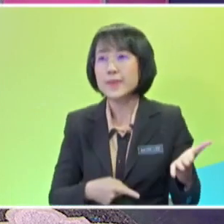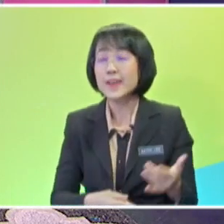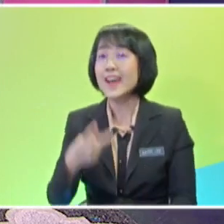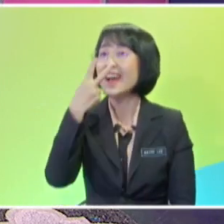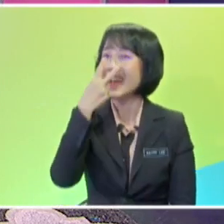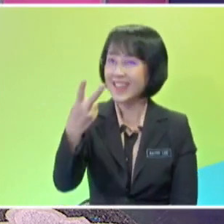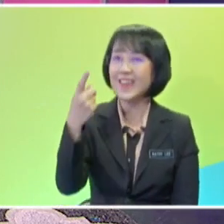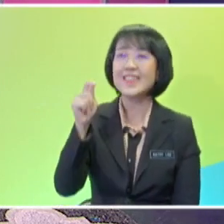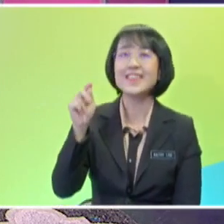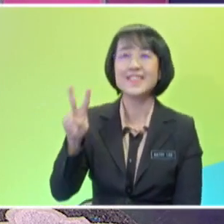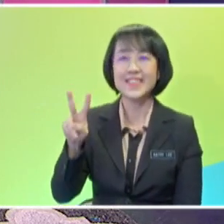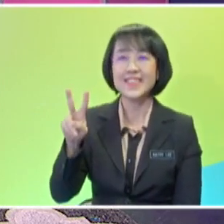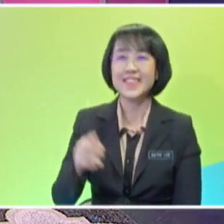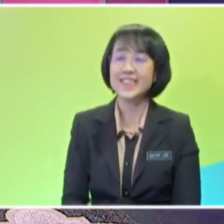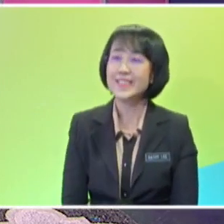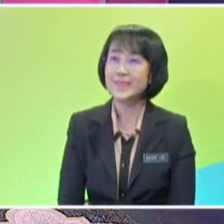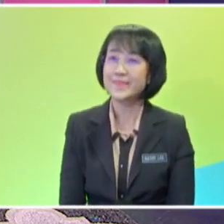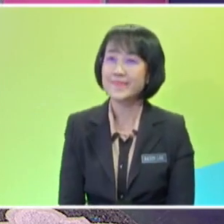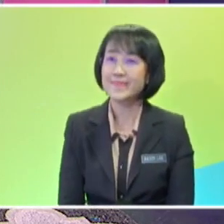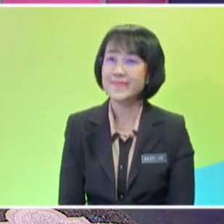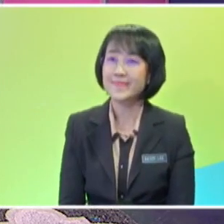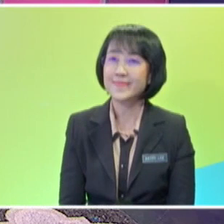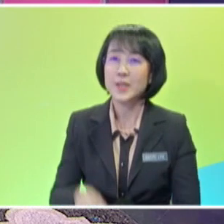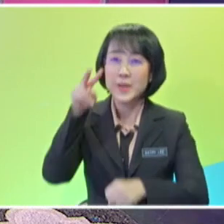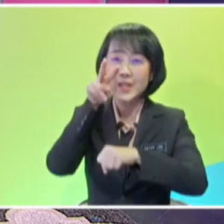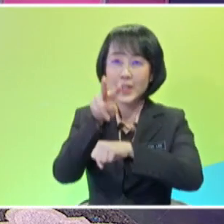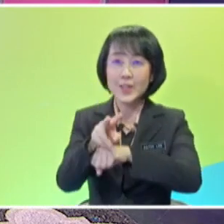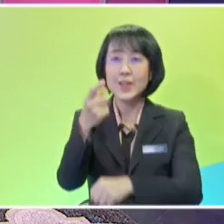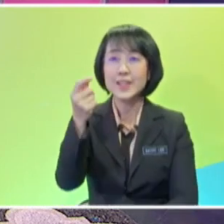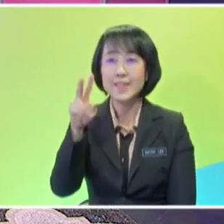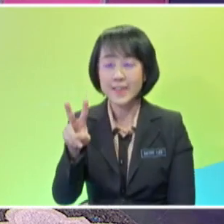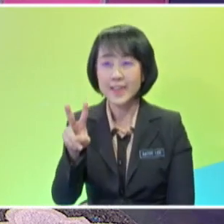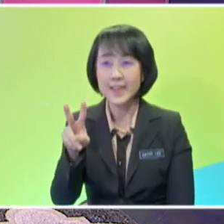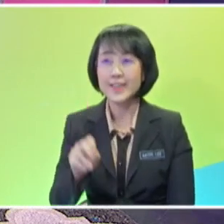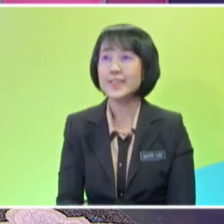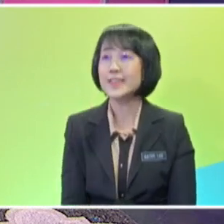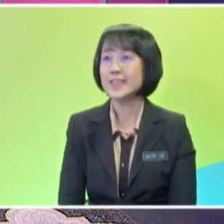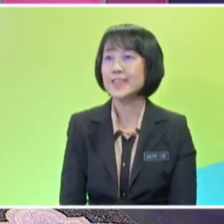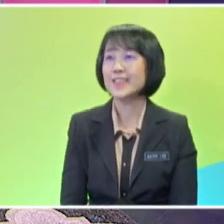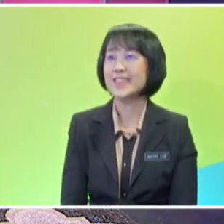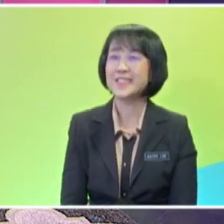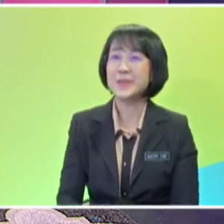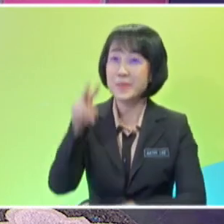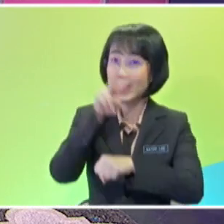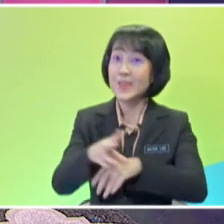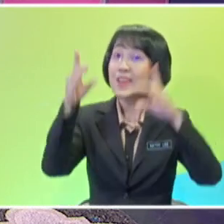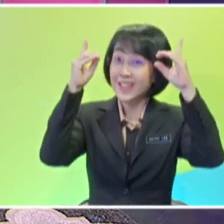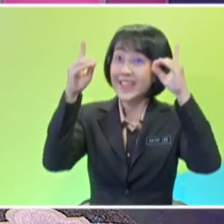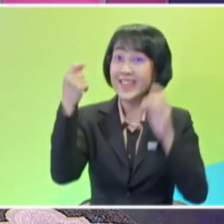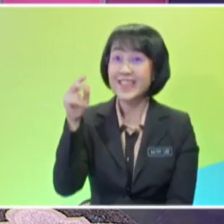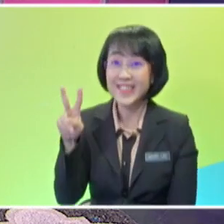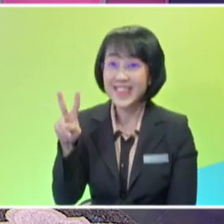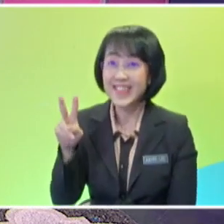betul tengok TV menonton television Bukan tak boleh ya betul